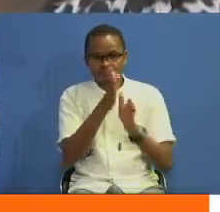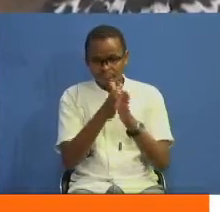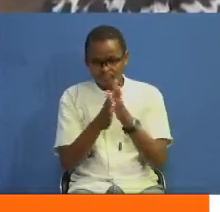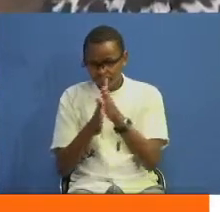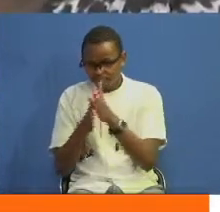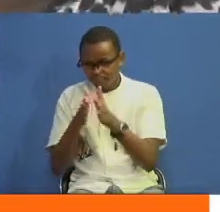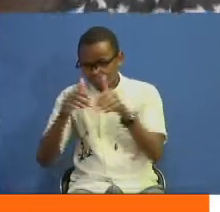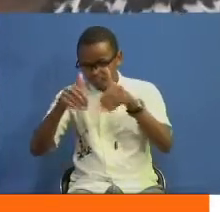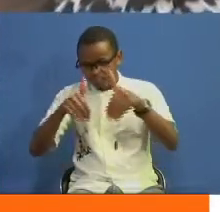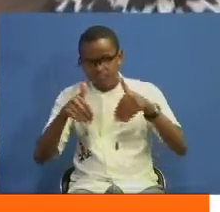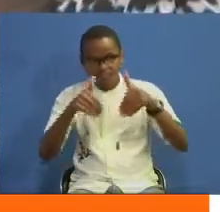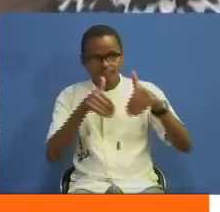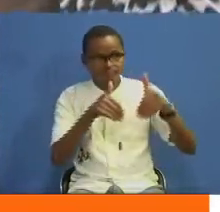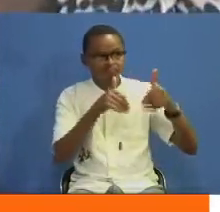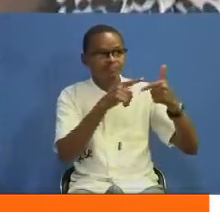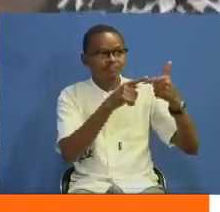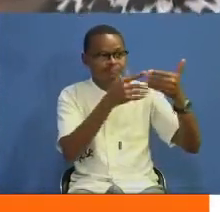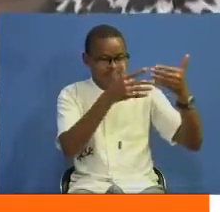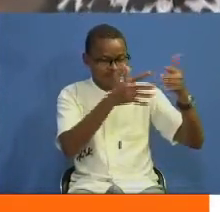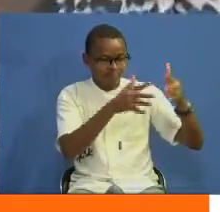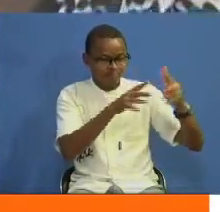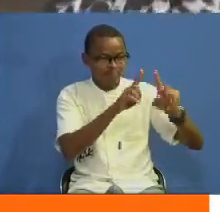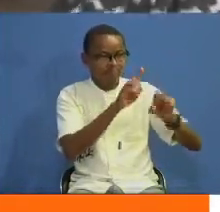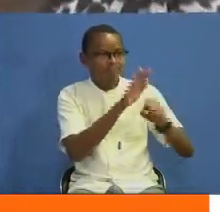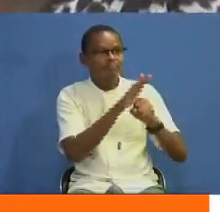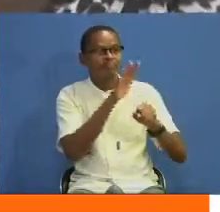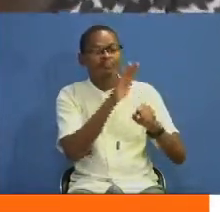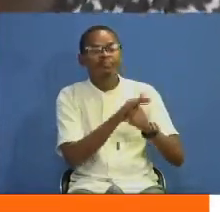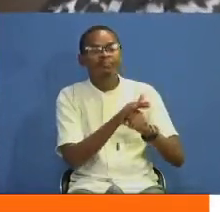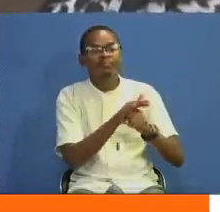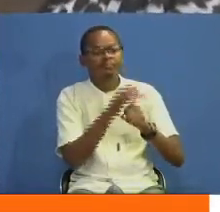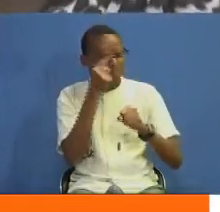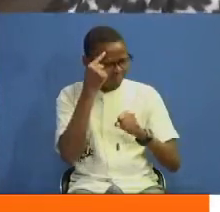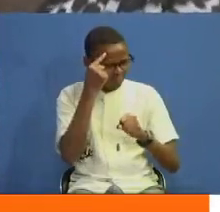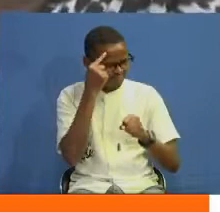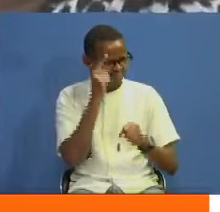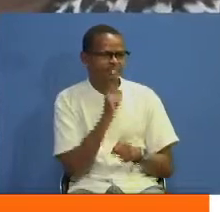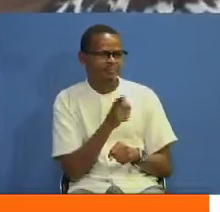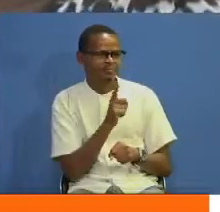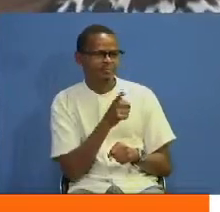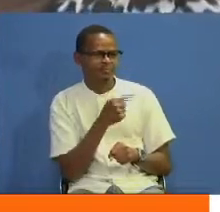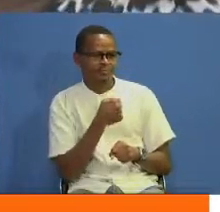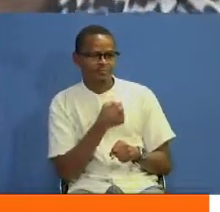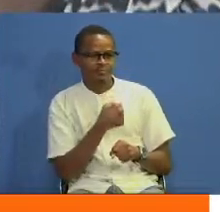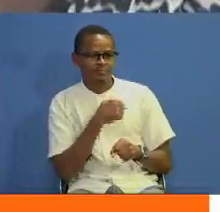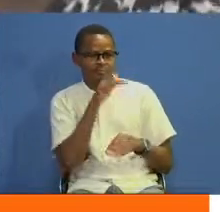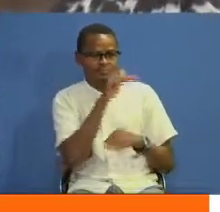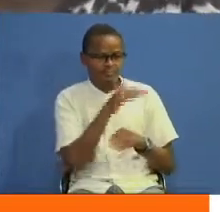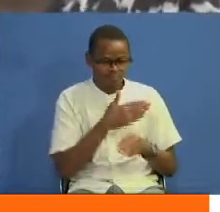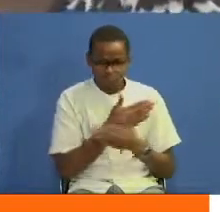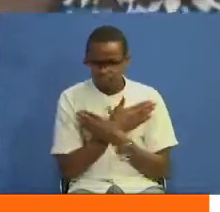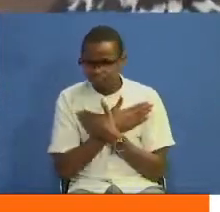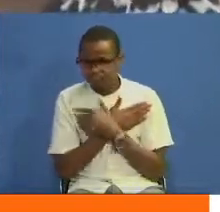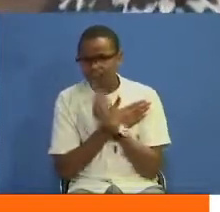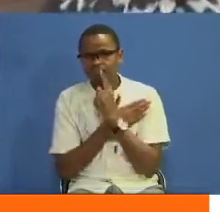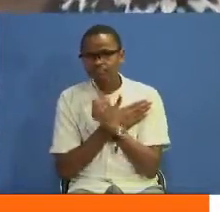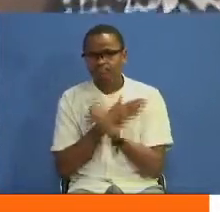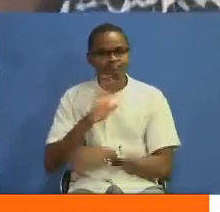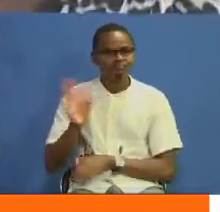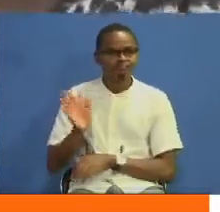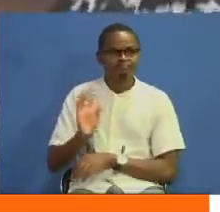katika kilimo na tulipoteza mpunga mwingi. Tulilifikiria hilo. Niliwaita marafiki zangu na kusema